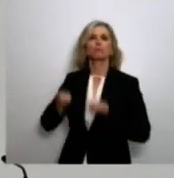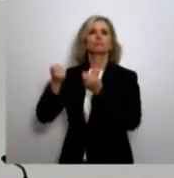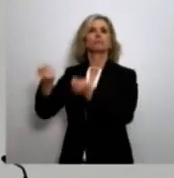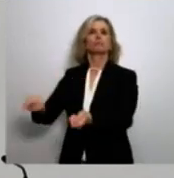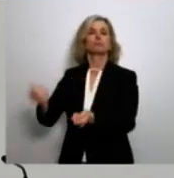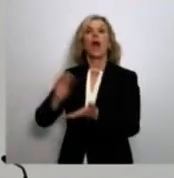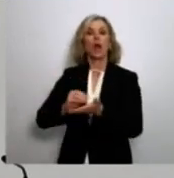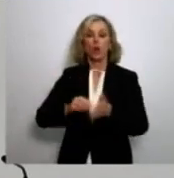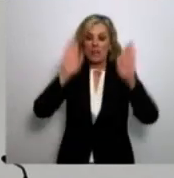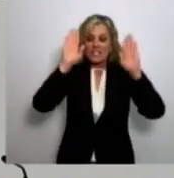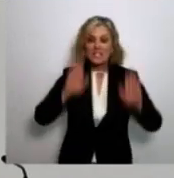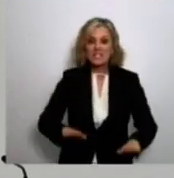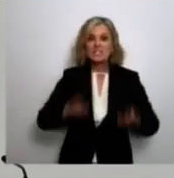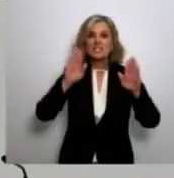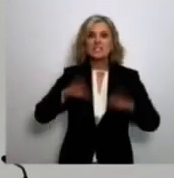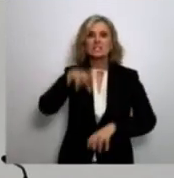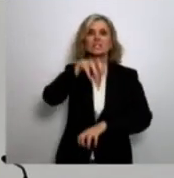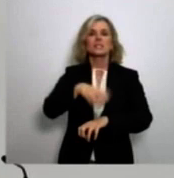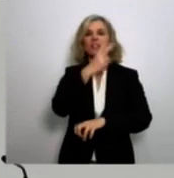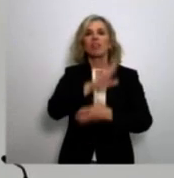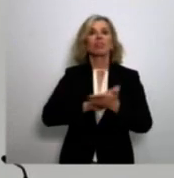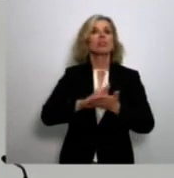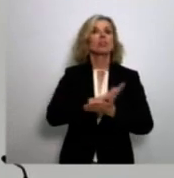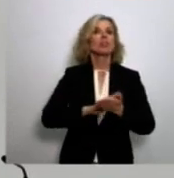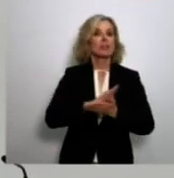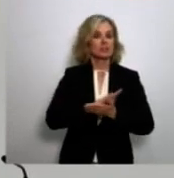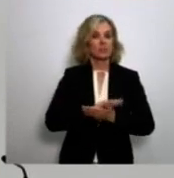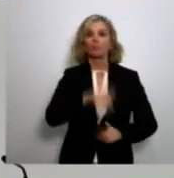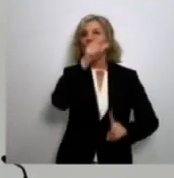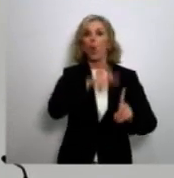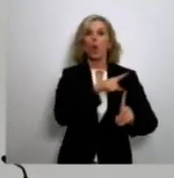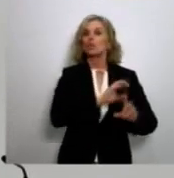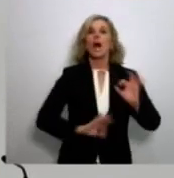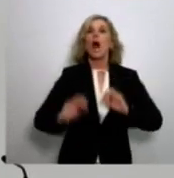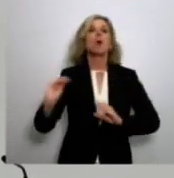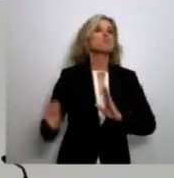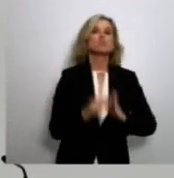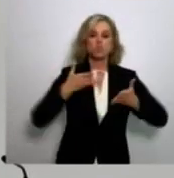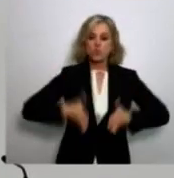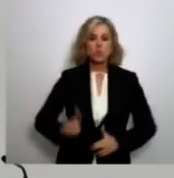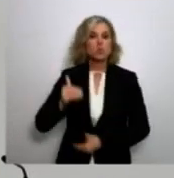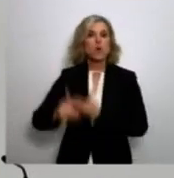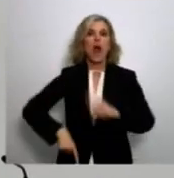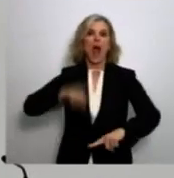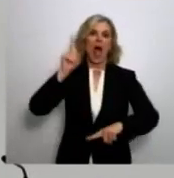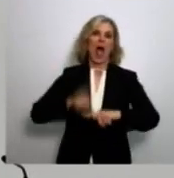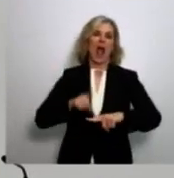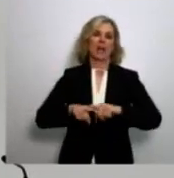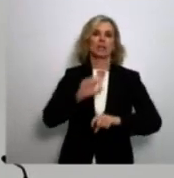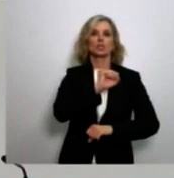τζαμί. Ο πλοίαρχος Μπέχλης είναι σουλιώτης, Έλληνας, δεν